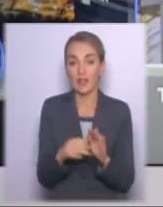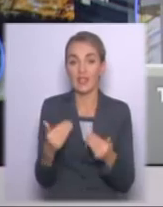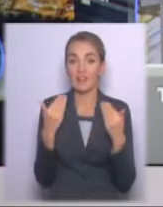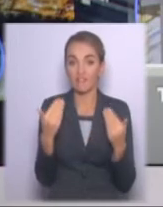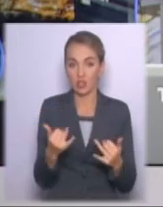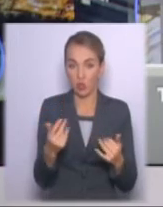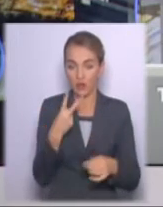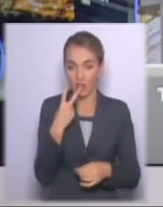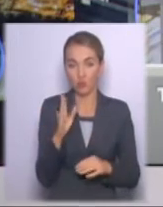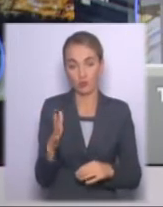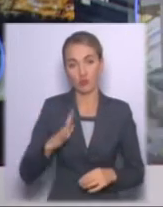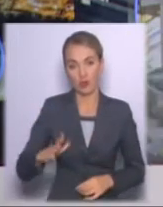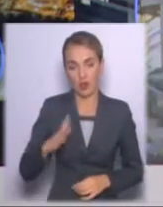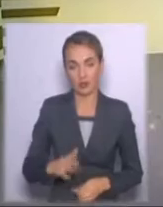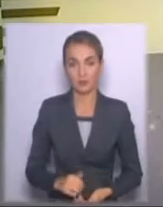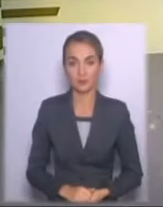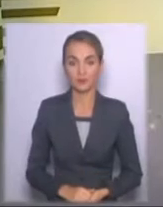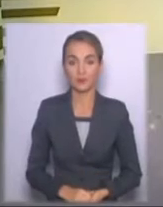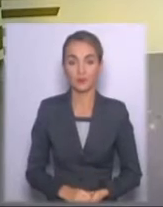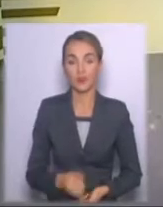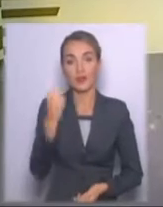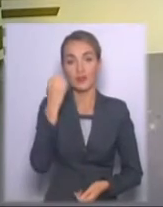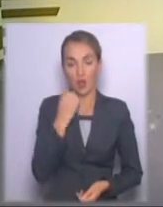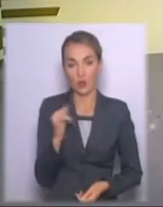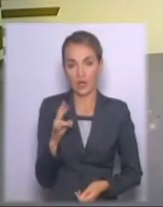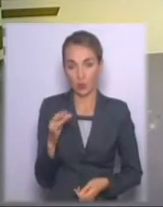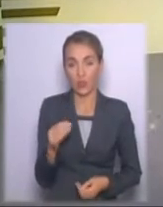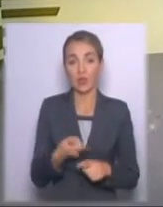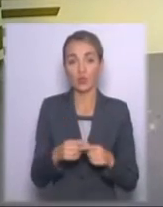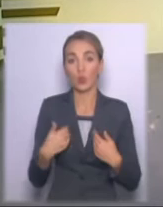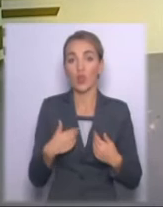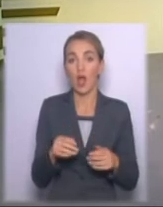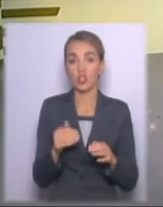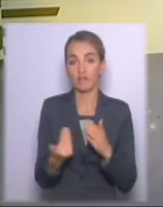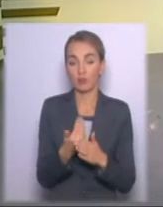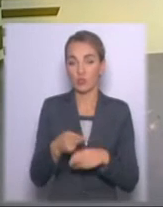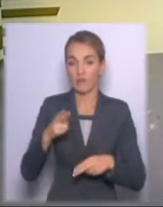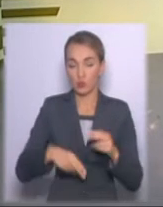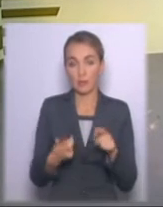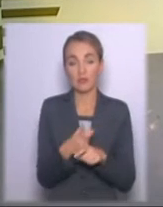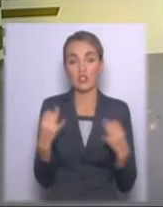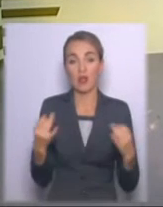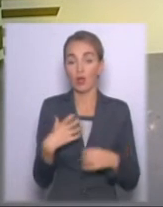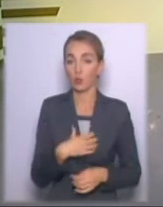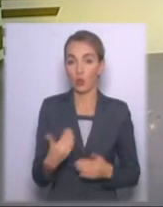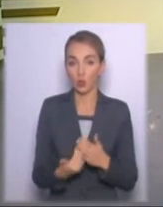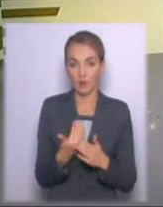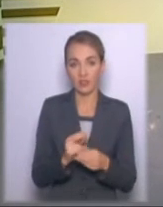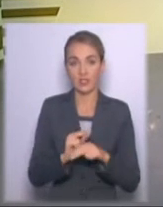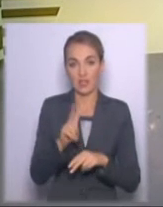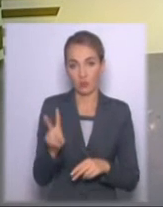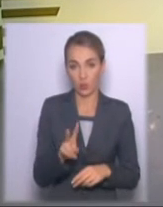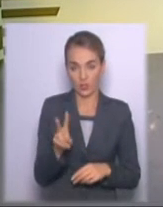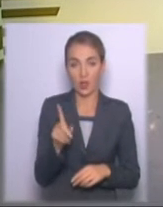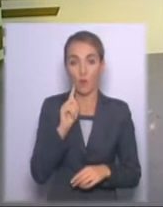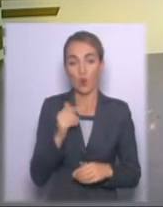глядачі. Ми будемо чекати, колего. Дякую, Ірино. На цьому наш випуск завершується. Більше цікавих та актуальних новин вже за 2 години. Я